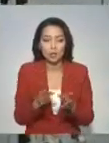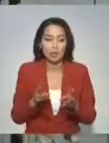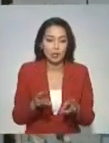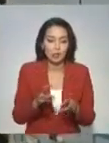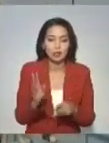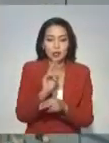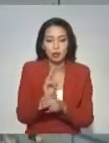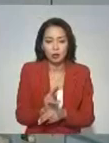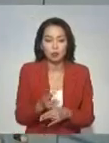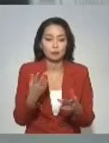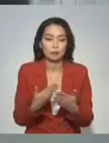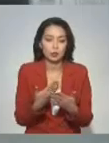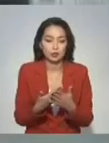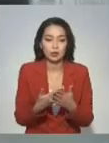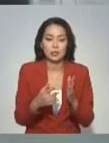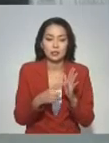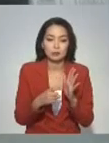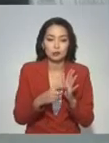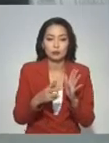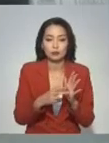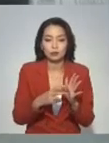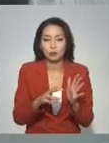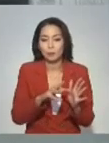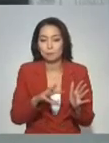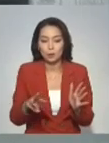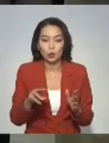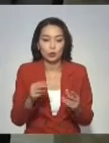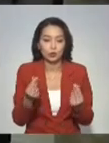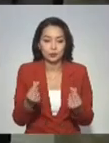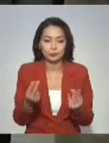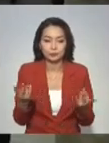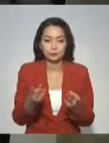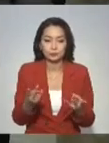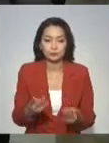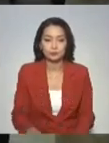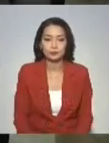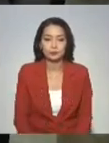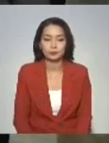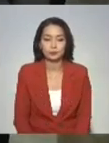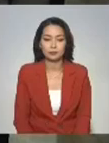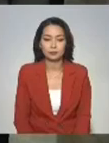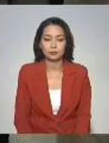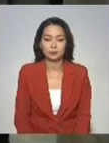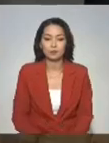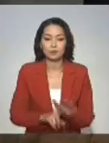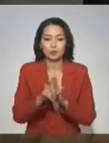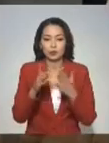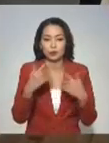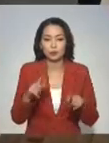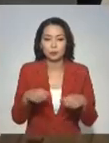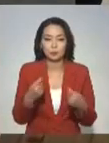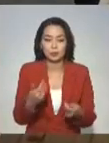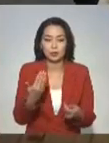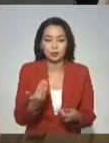ремонт понадобится порядка 700-800 миллионов бюджетных тенге. Мы уже начали процедуру передачи сетей, то есть